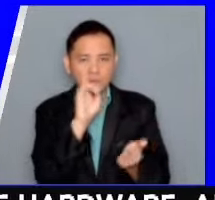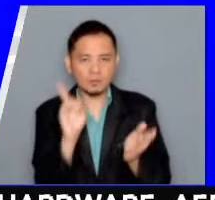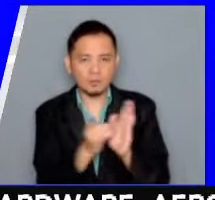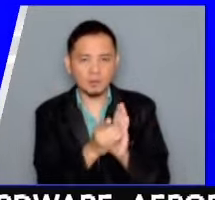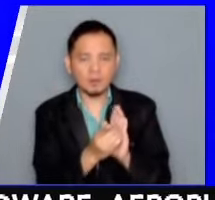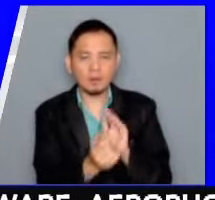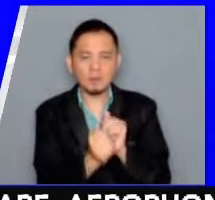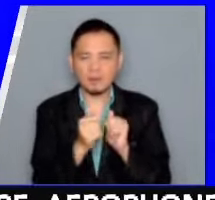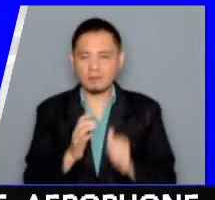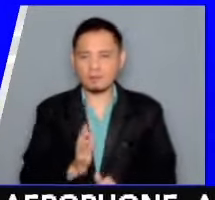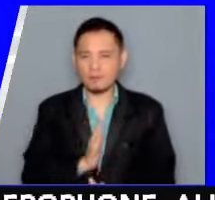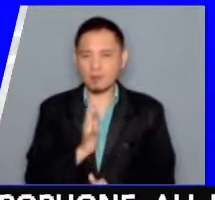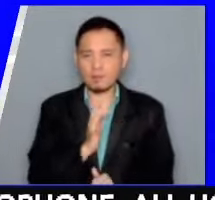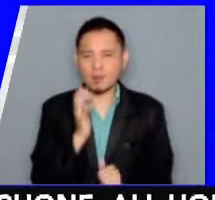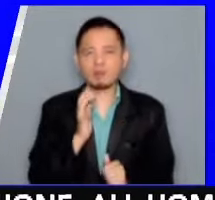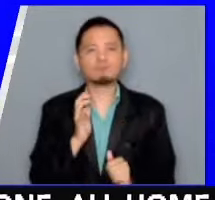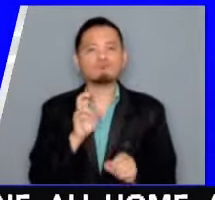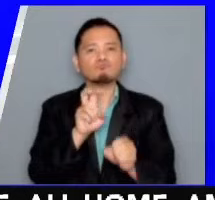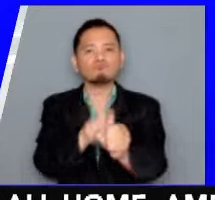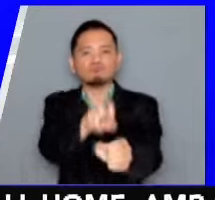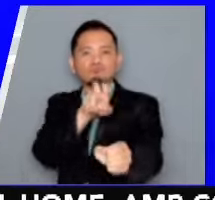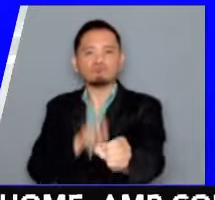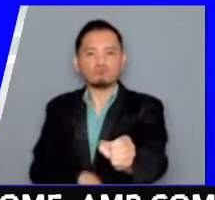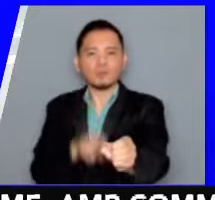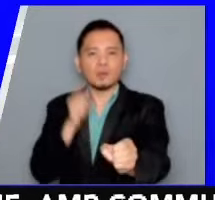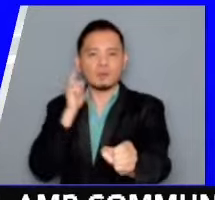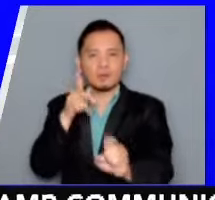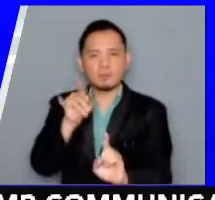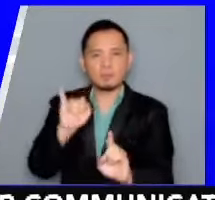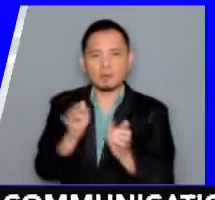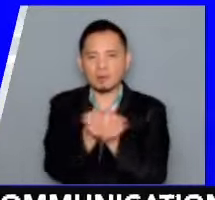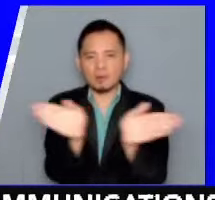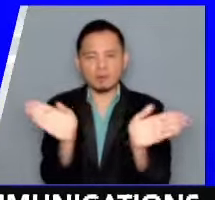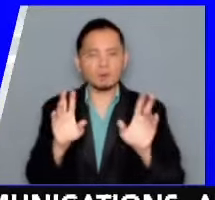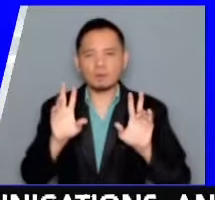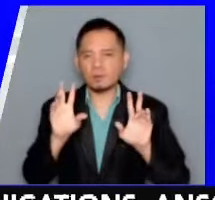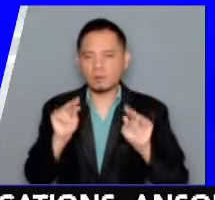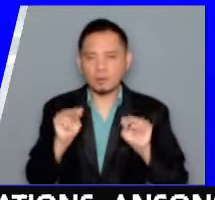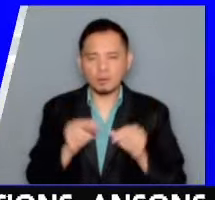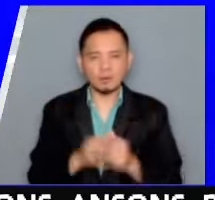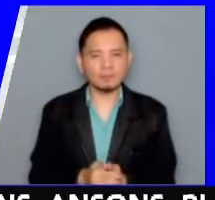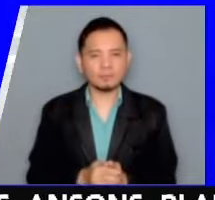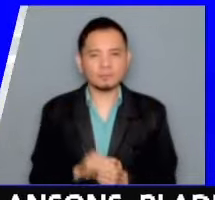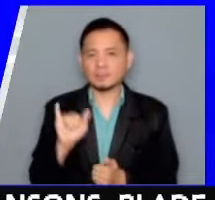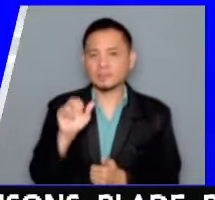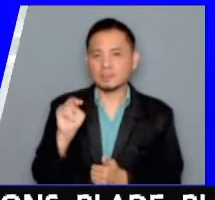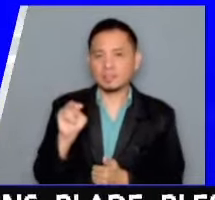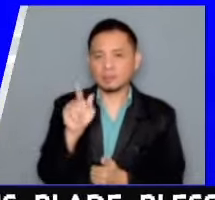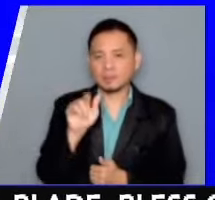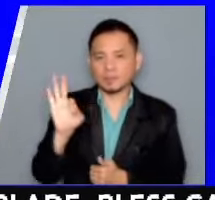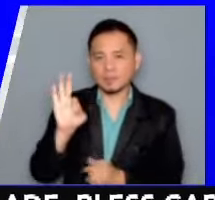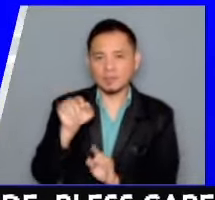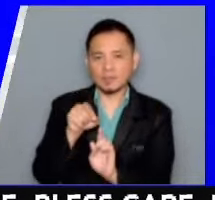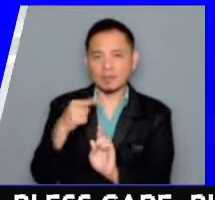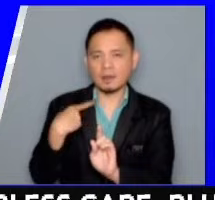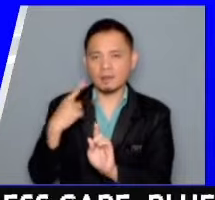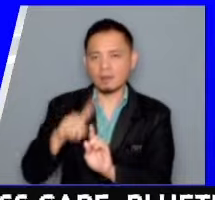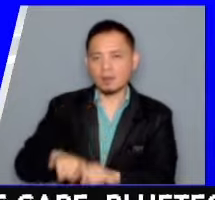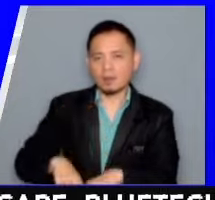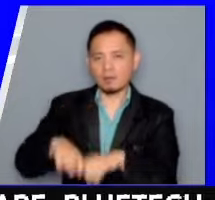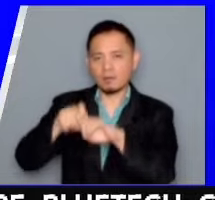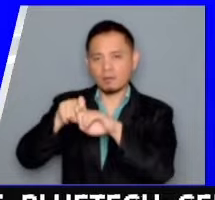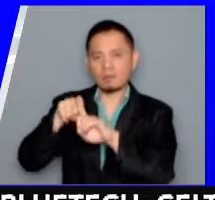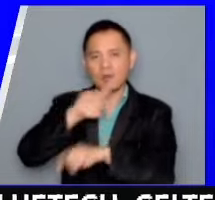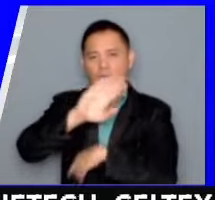kaugnay sa mga petisyon para sa People's Initiative. Nitong January 29, sinuspindi ng COMELEC lahat ng